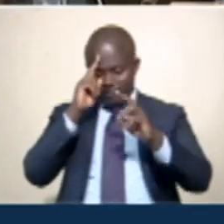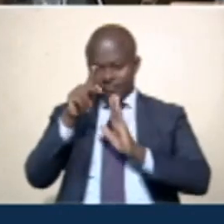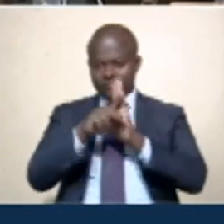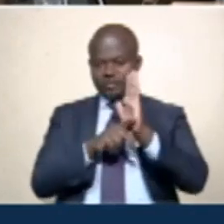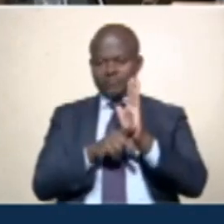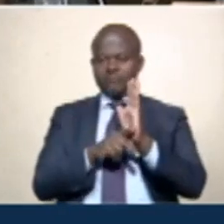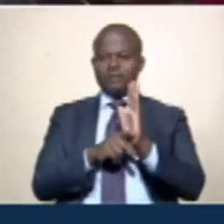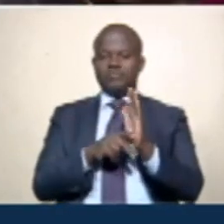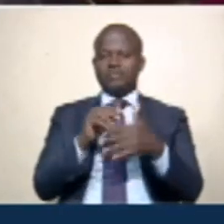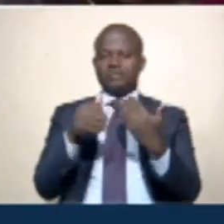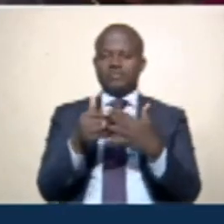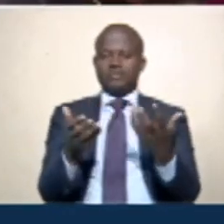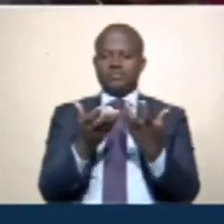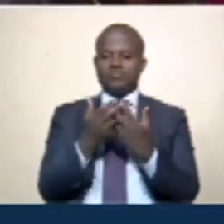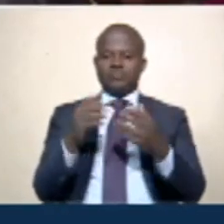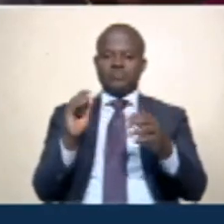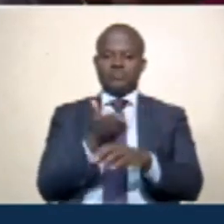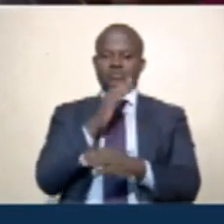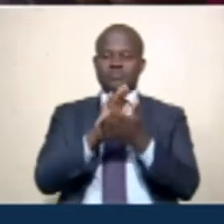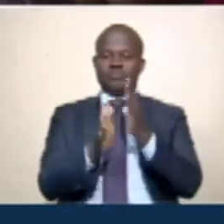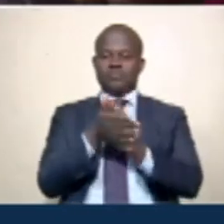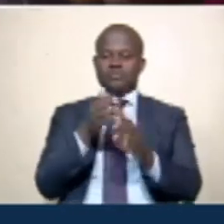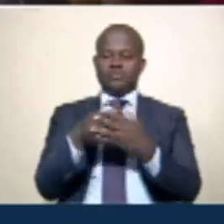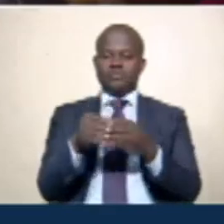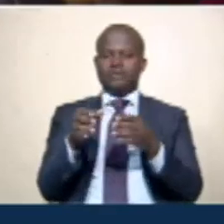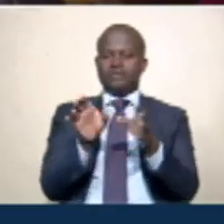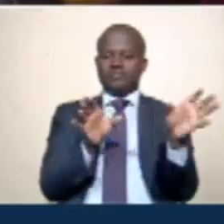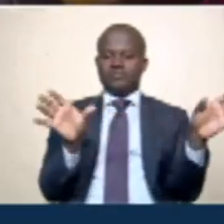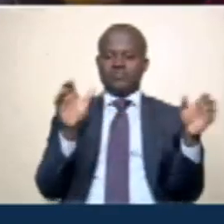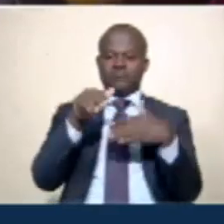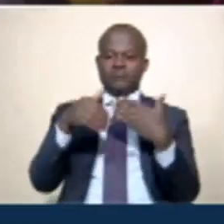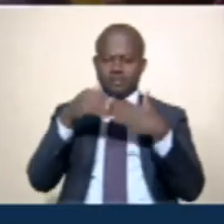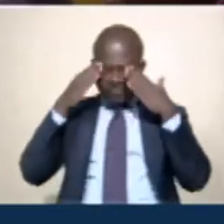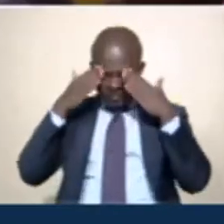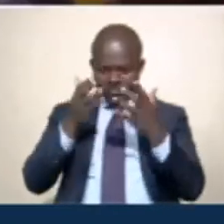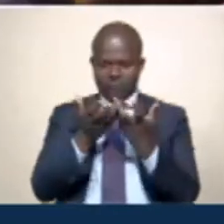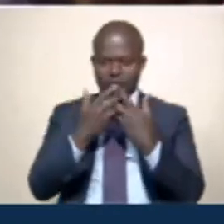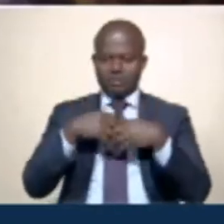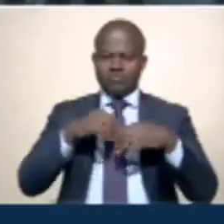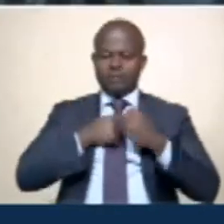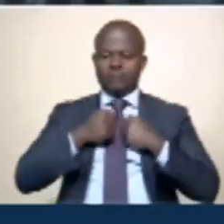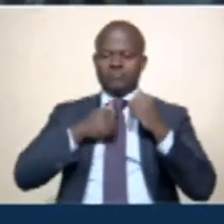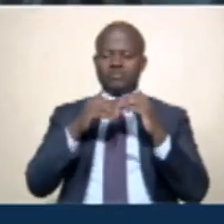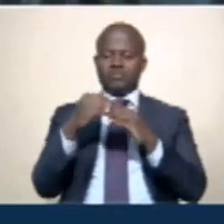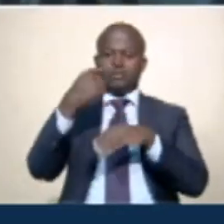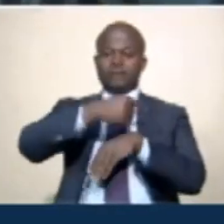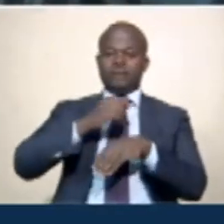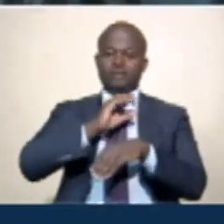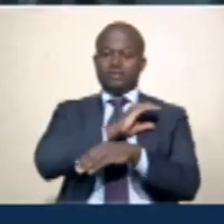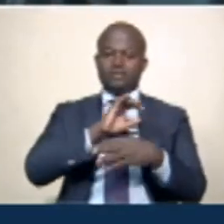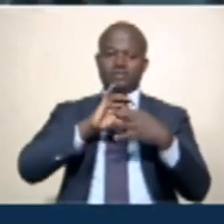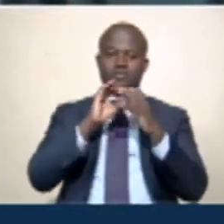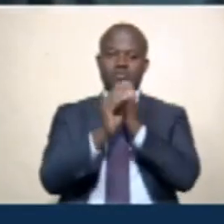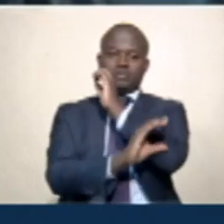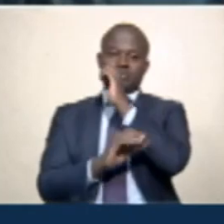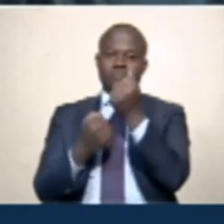remezo rirebana no kurandura burundu ivangura n'amacakubiri no gushyira imbere ubumwe bw'abanyarwanda. Muri iyi minsi komisiyo y'ububanyi n'amahanga